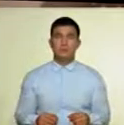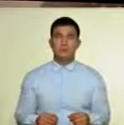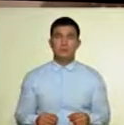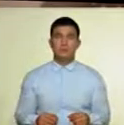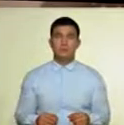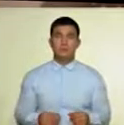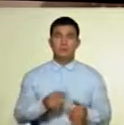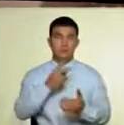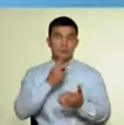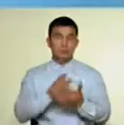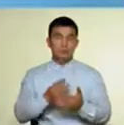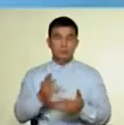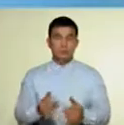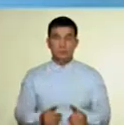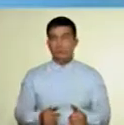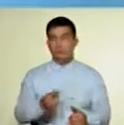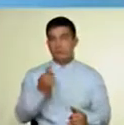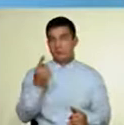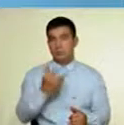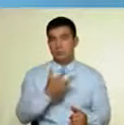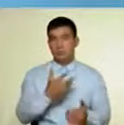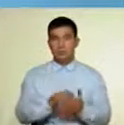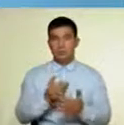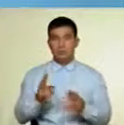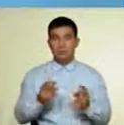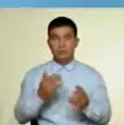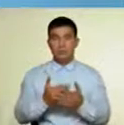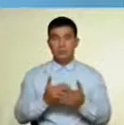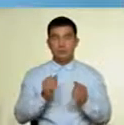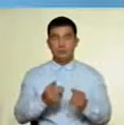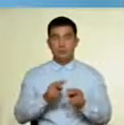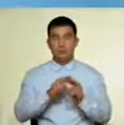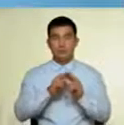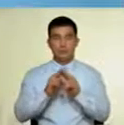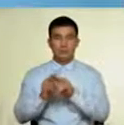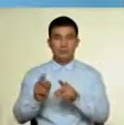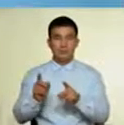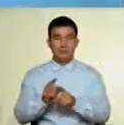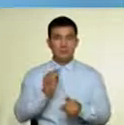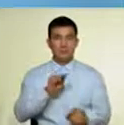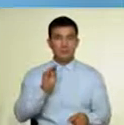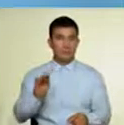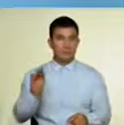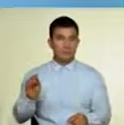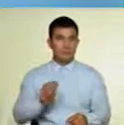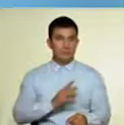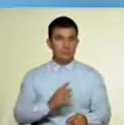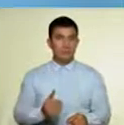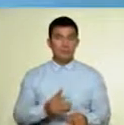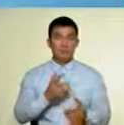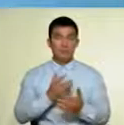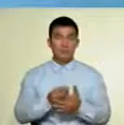mana 3 ta misolimizga yulduzcha ko'rinishi qo'yilgan. Aynan